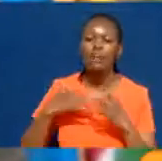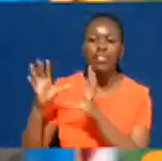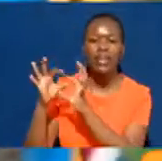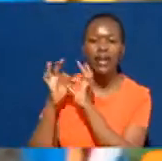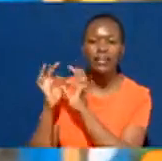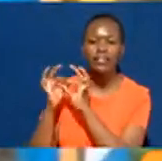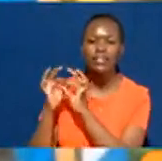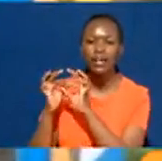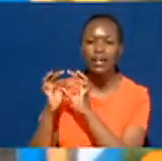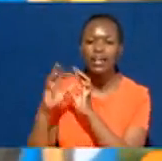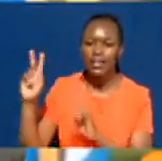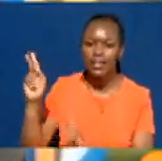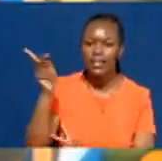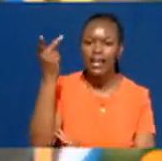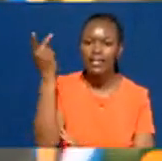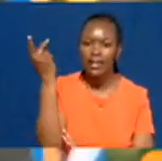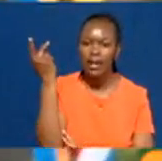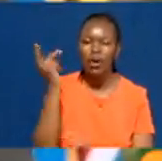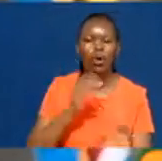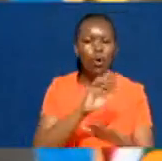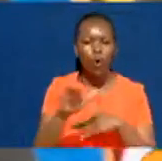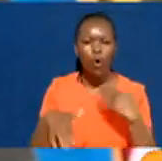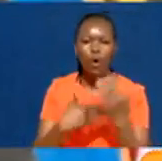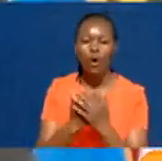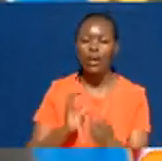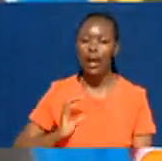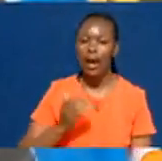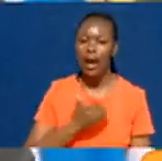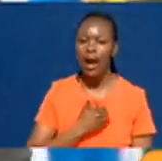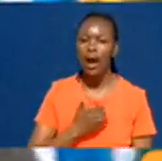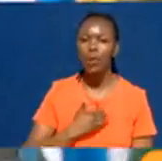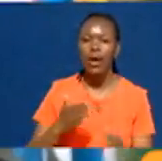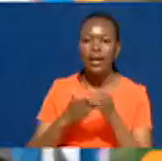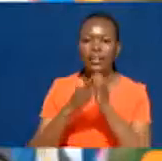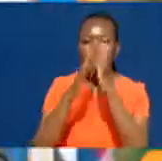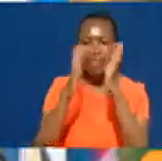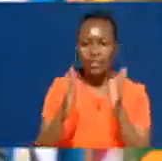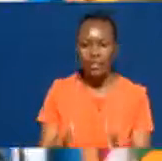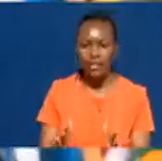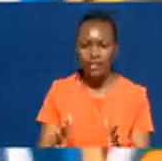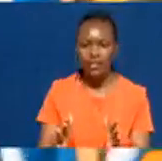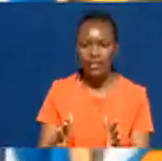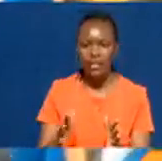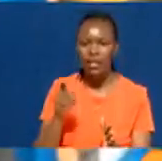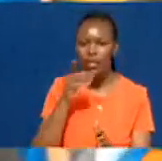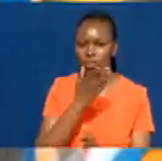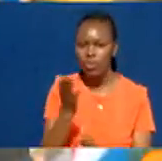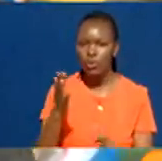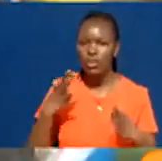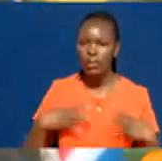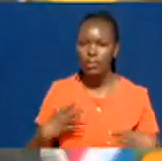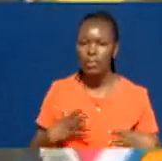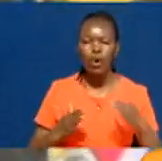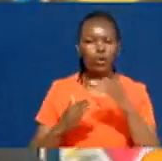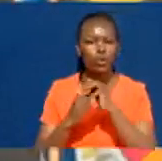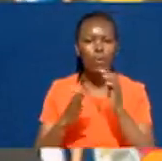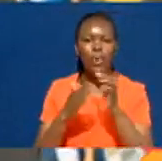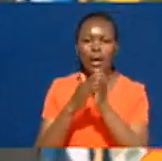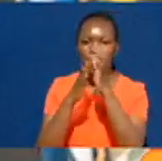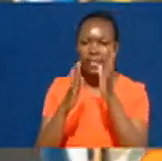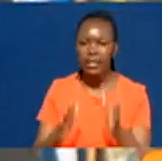taifa, viongozi wetu wote, wale ambao ni elders wa taifa letu,